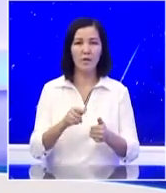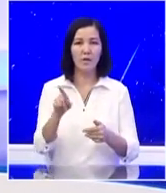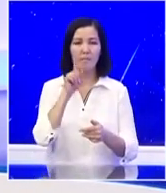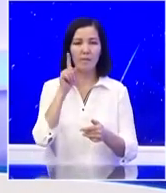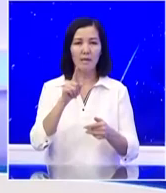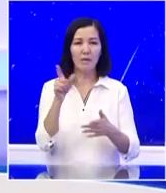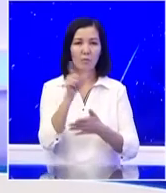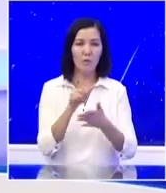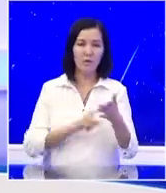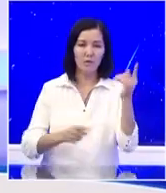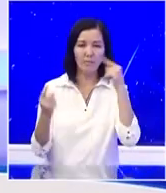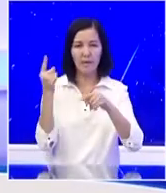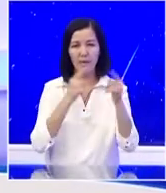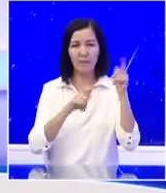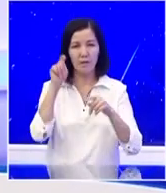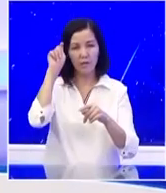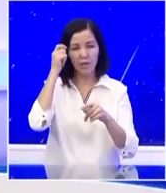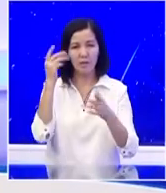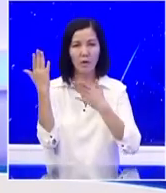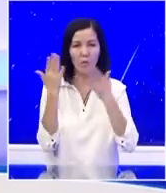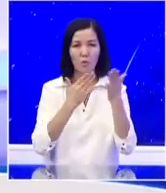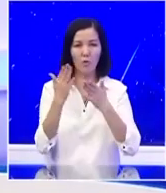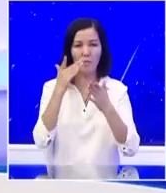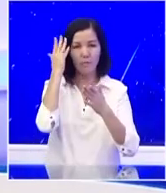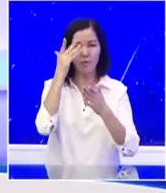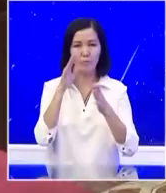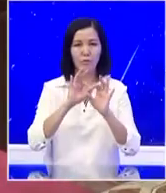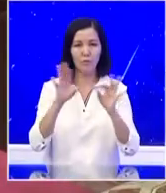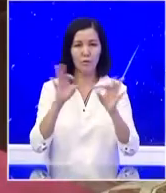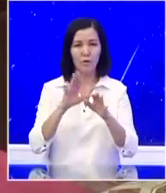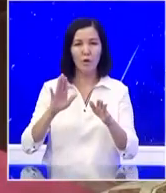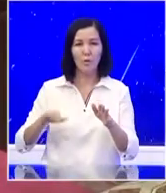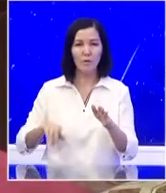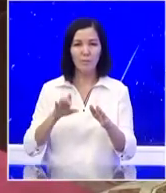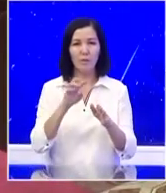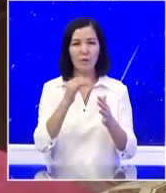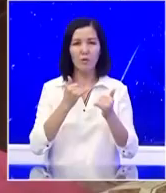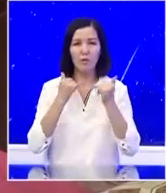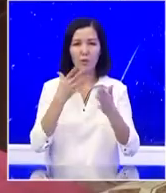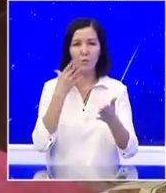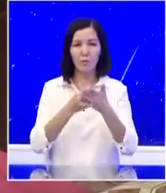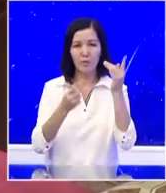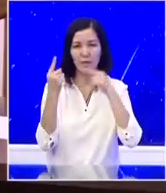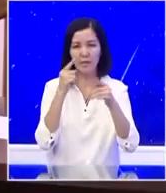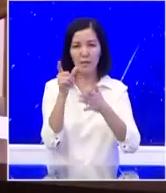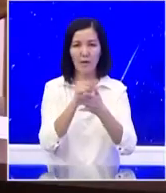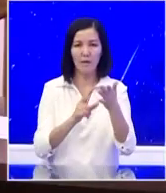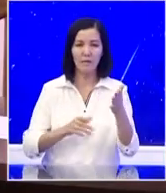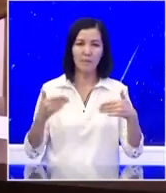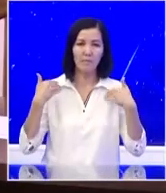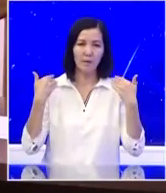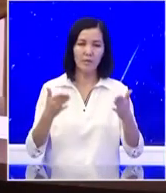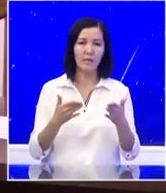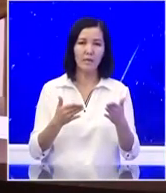балалар ақынның өлеңдерін, поэмаларын жатқа оқып, мазмұнын түсіндірді. Артынша Бекенұлына арналған арнау өлеңдерін паш етті.